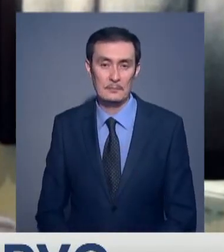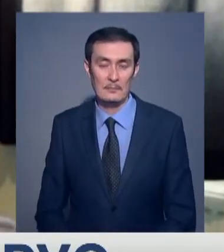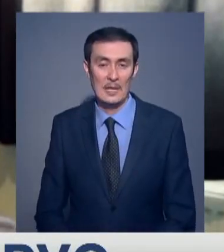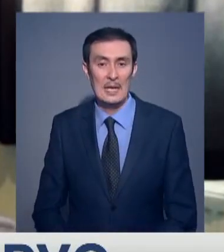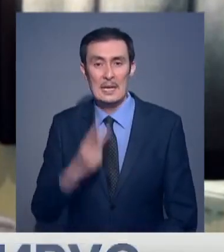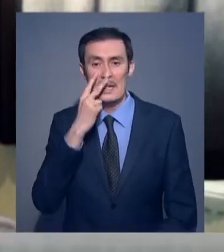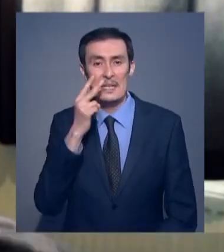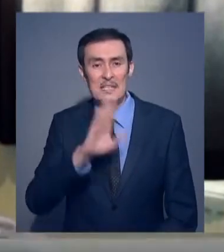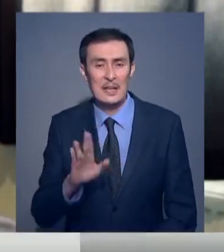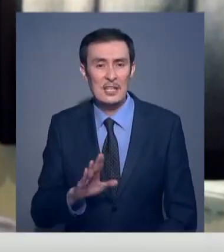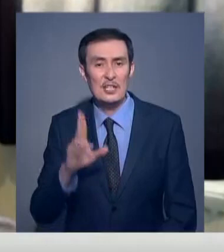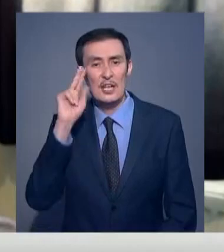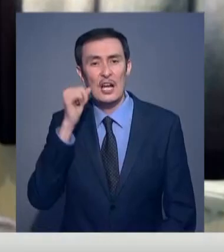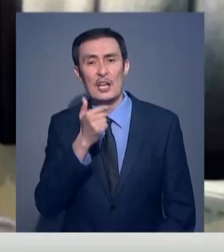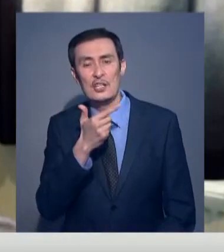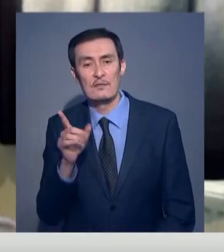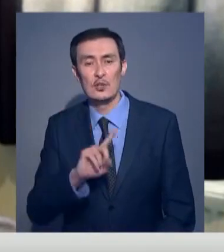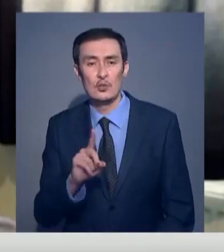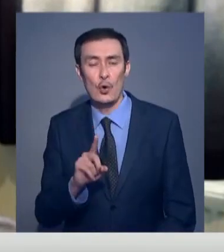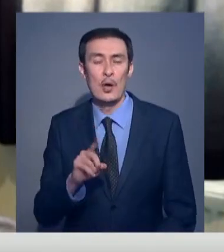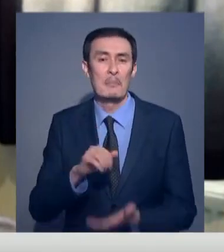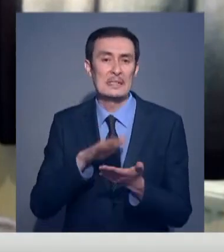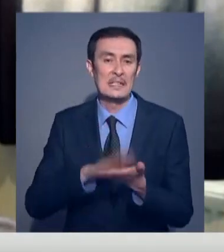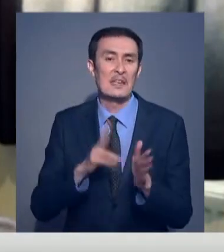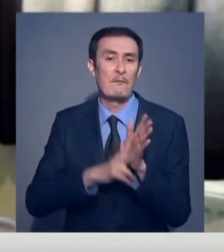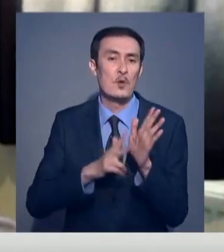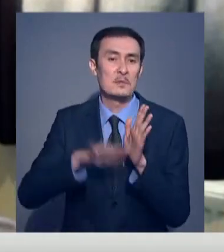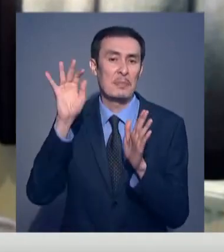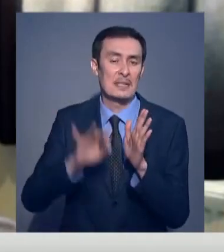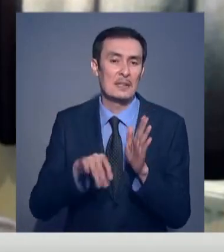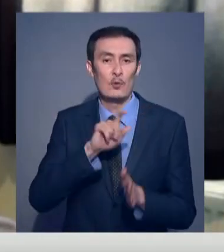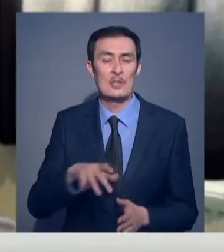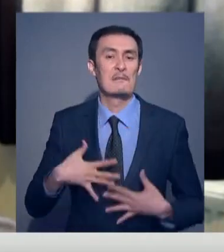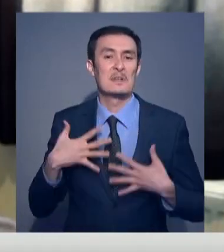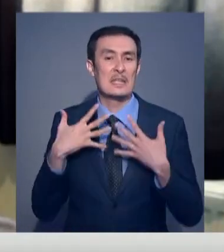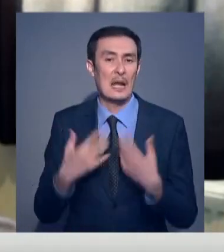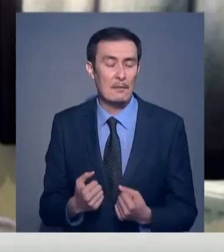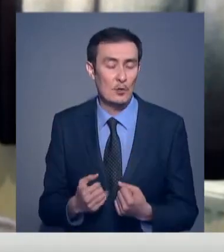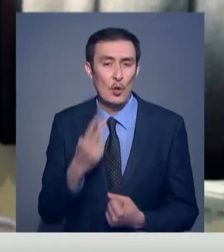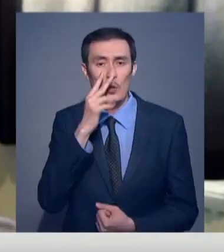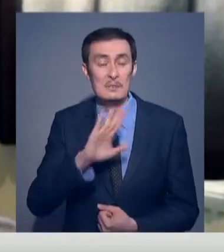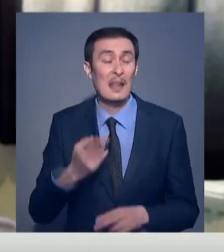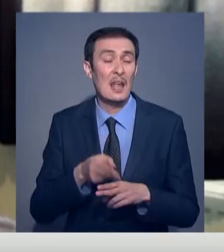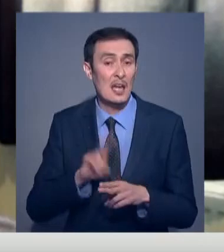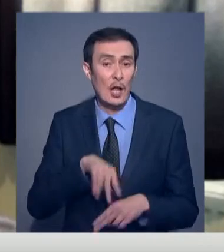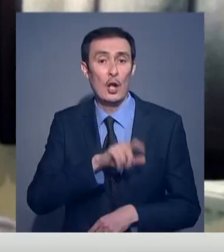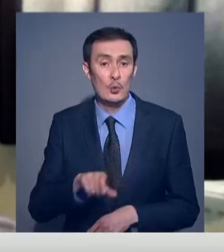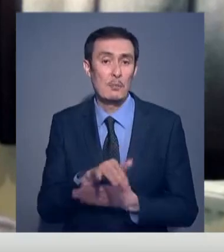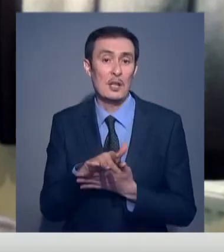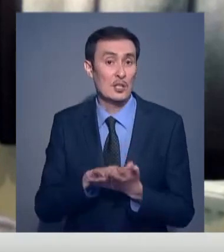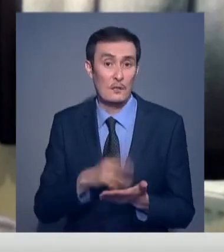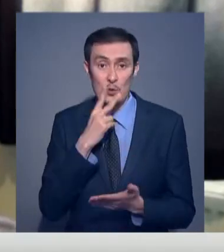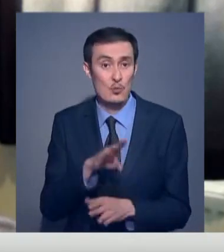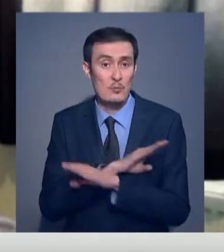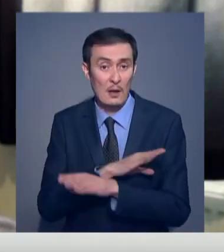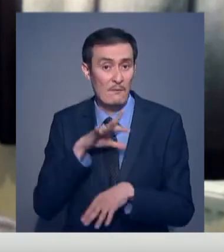Не смотрите на цифры. Все говорят, что по статистике 80% людей выздоравливают, но несмотря на это, люди продолжают умирать.